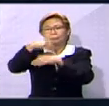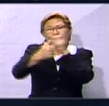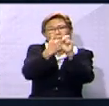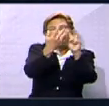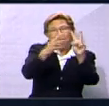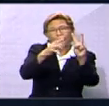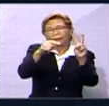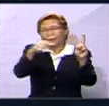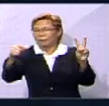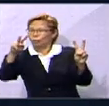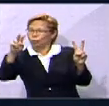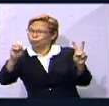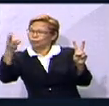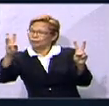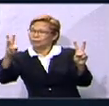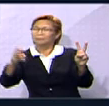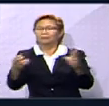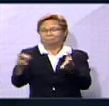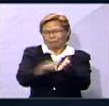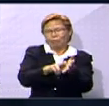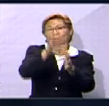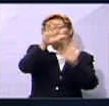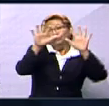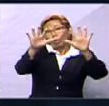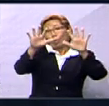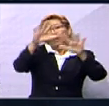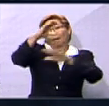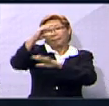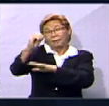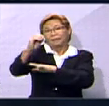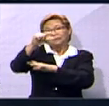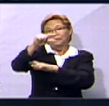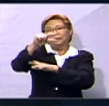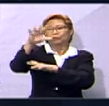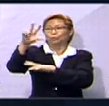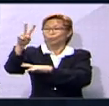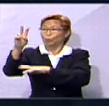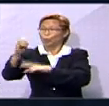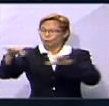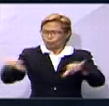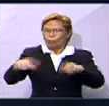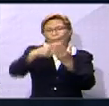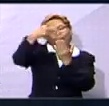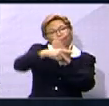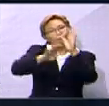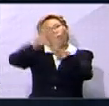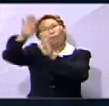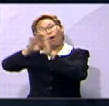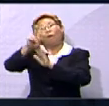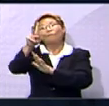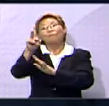hingga 2016. 10 syarikat G20 telah melaksanakan program pembangunan